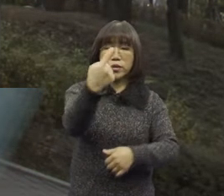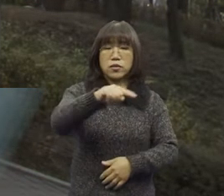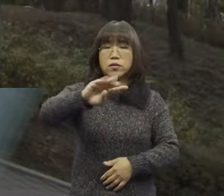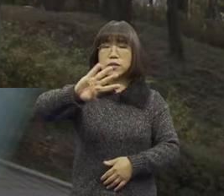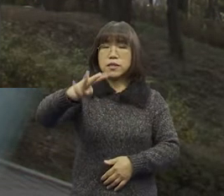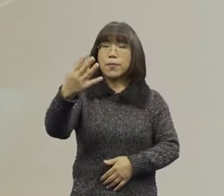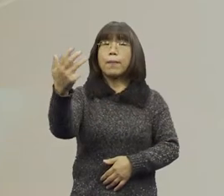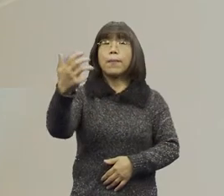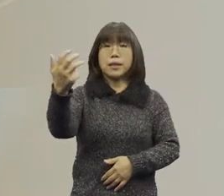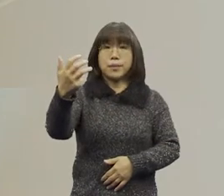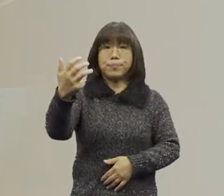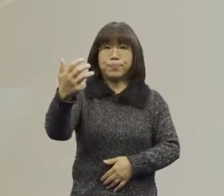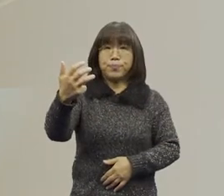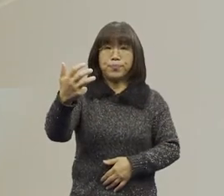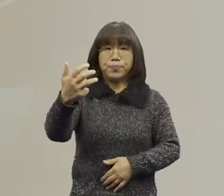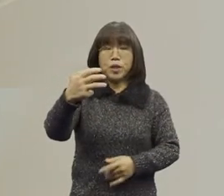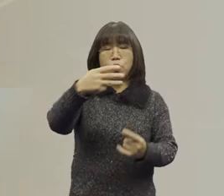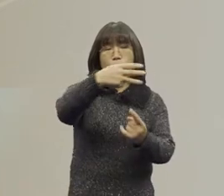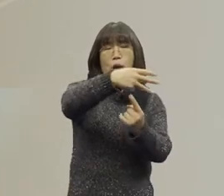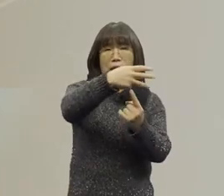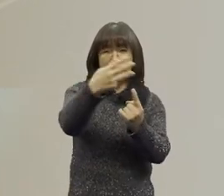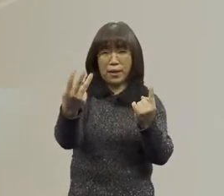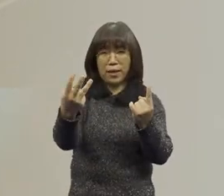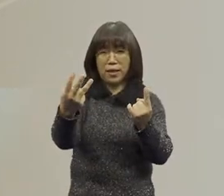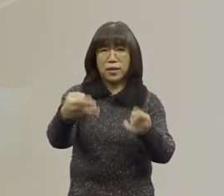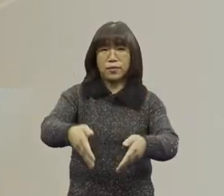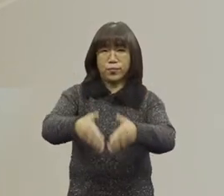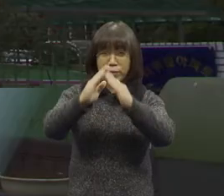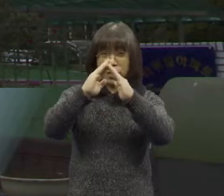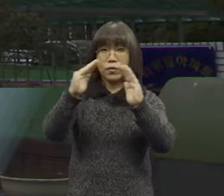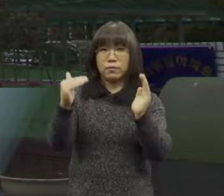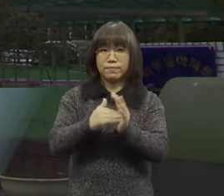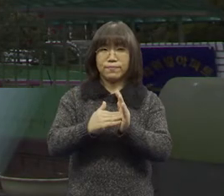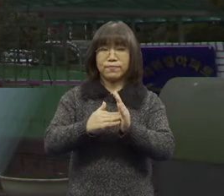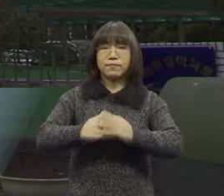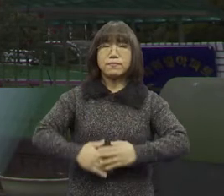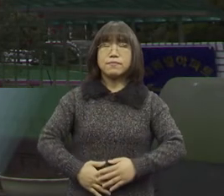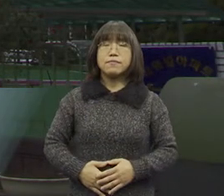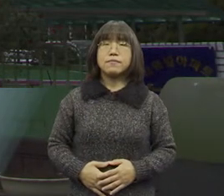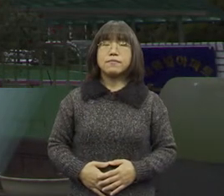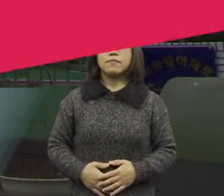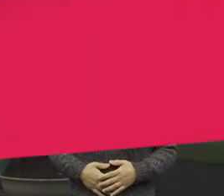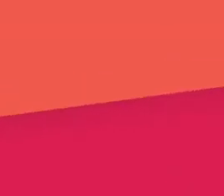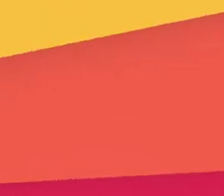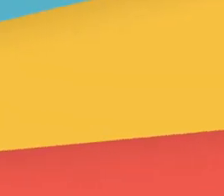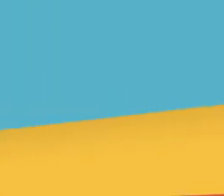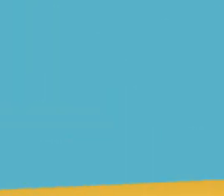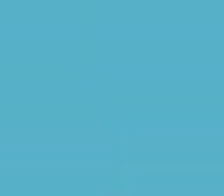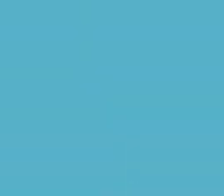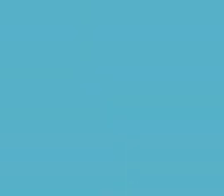지역에 1480개의 무선 접속 장치를 구축했습니다.